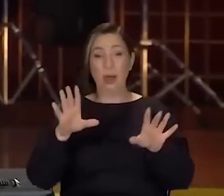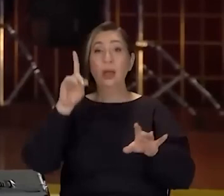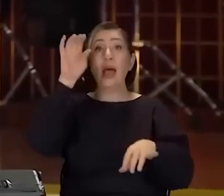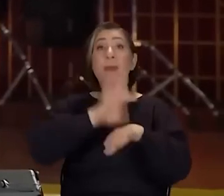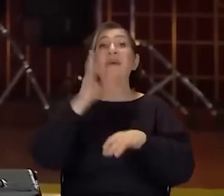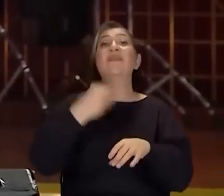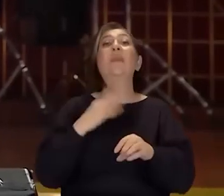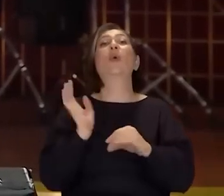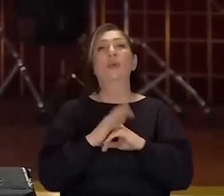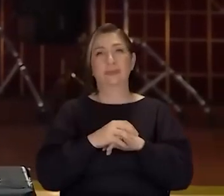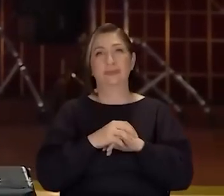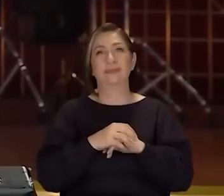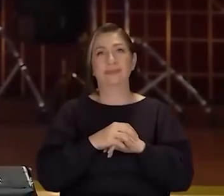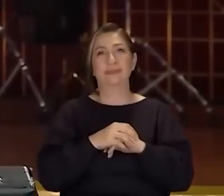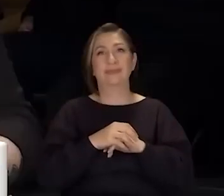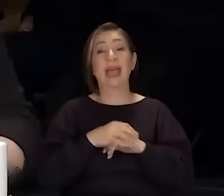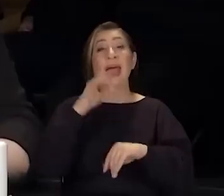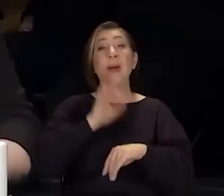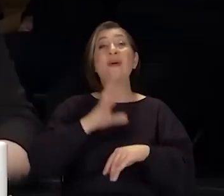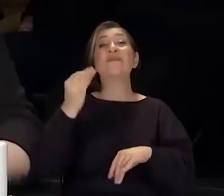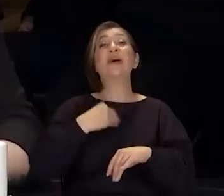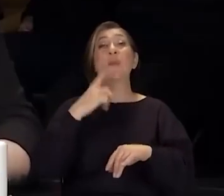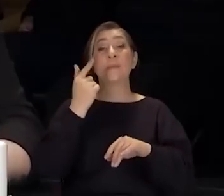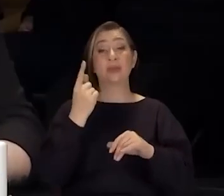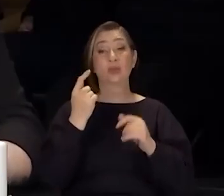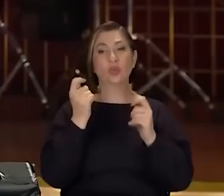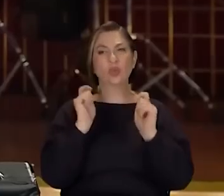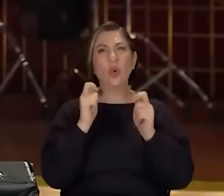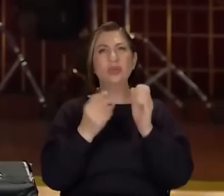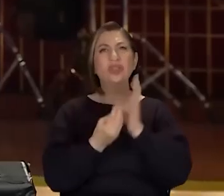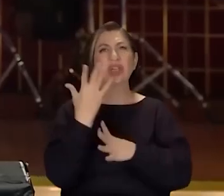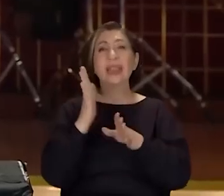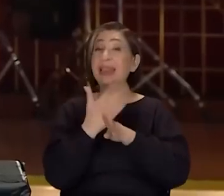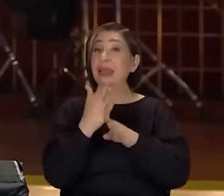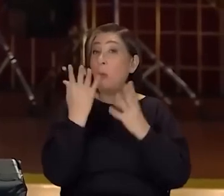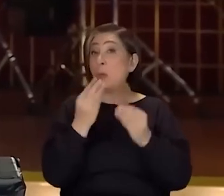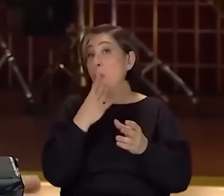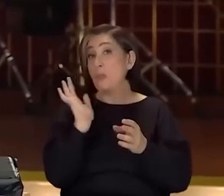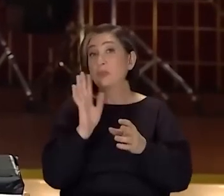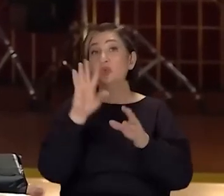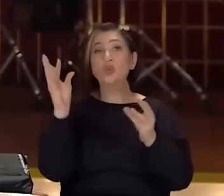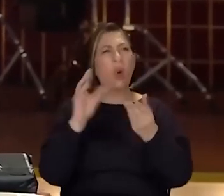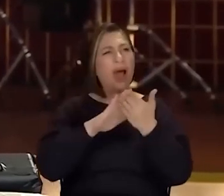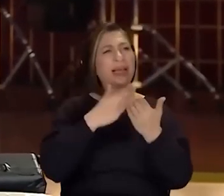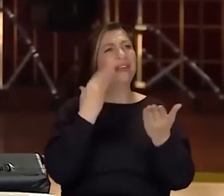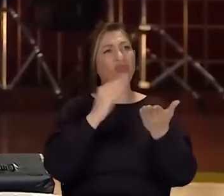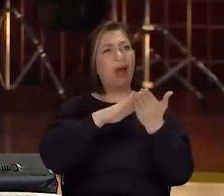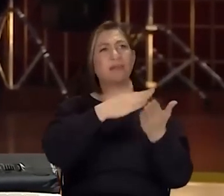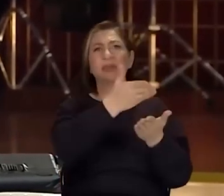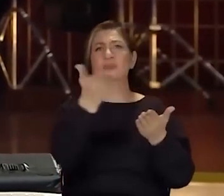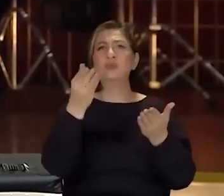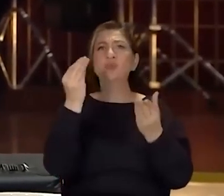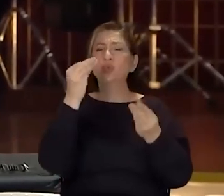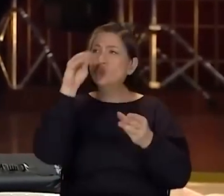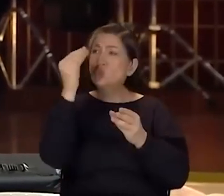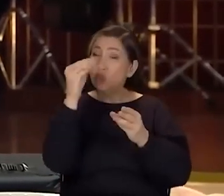Allah hemen vermiyor. Hemen vermiyor, biraz güçlükler oluyor. Yani niye oluyor bilmiyorum. Çoğu arkadaşım, genç arkadaşım